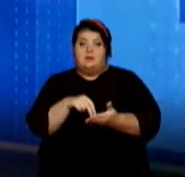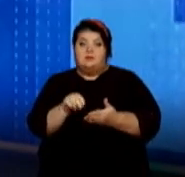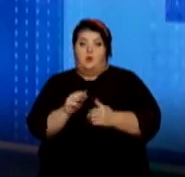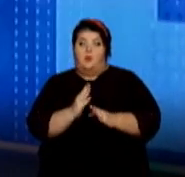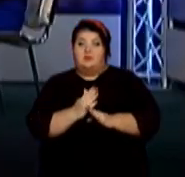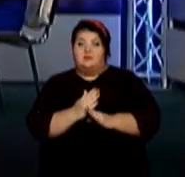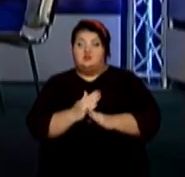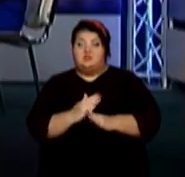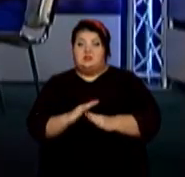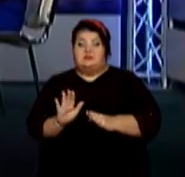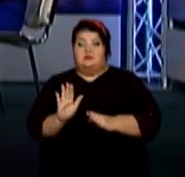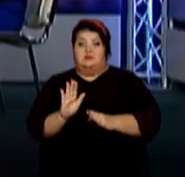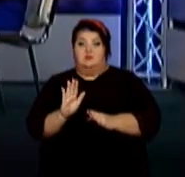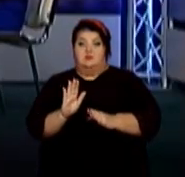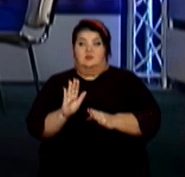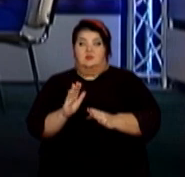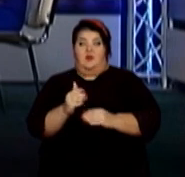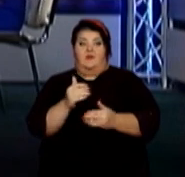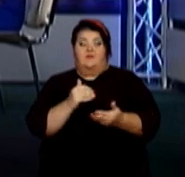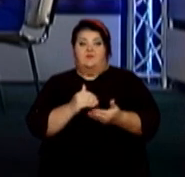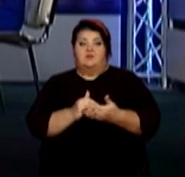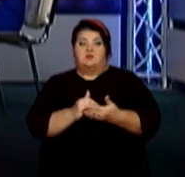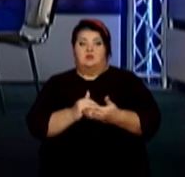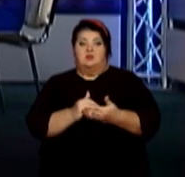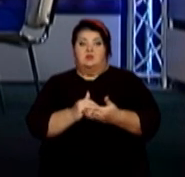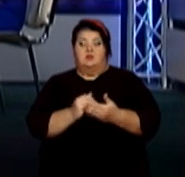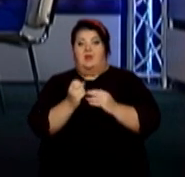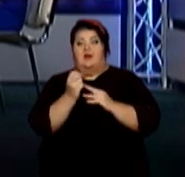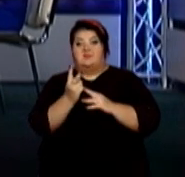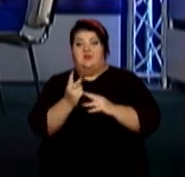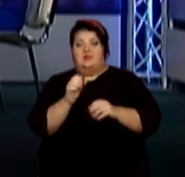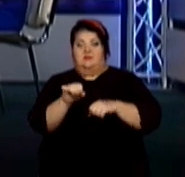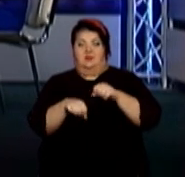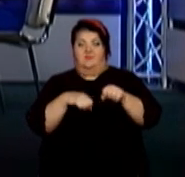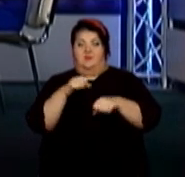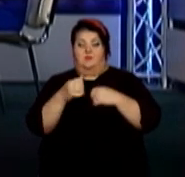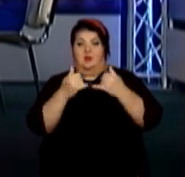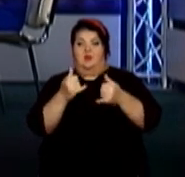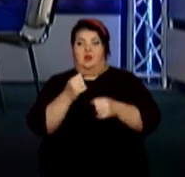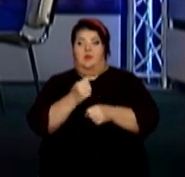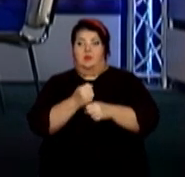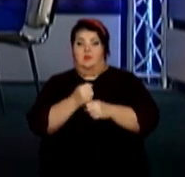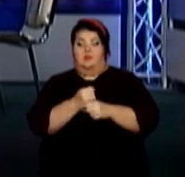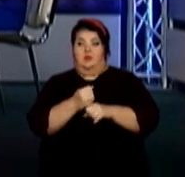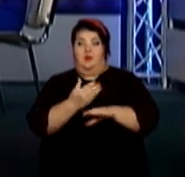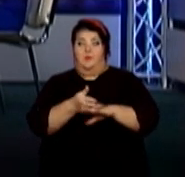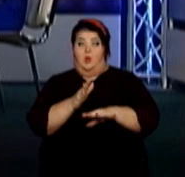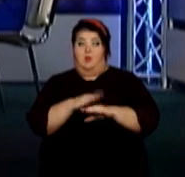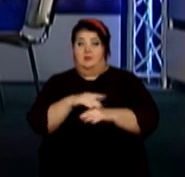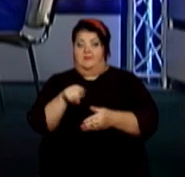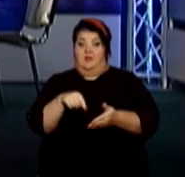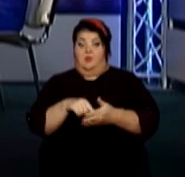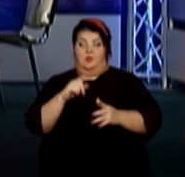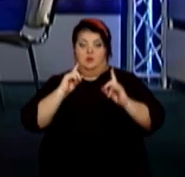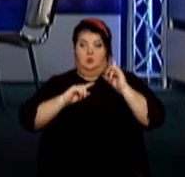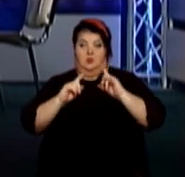частина, скажімо так, від десь 12 велосипедів для співробітників саме Полтавської міської ради, для виконавчого комітету. Ви маєте